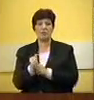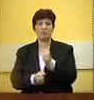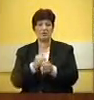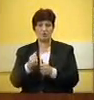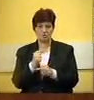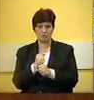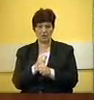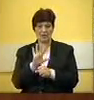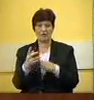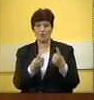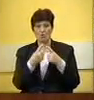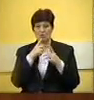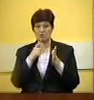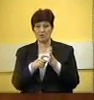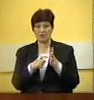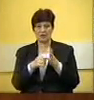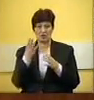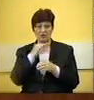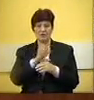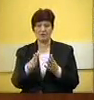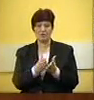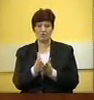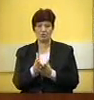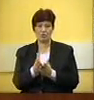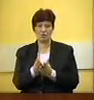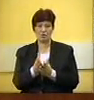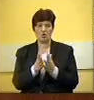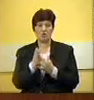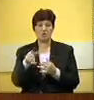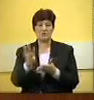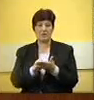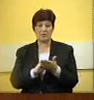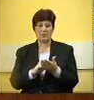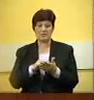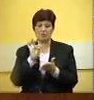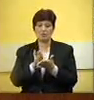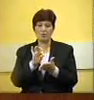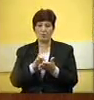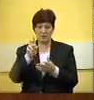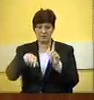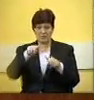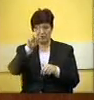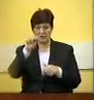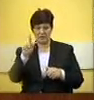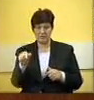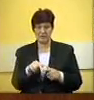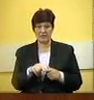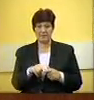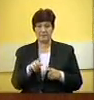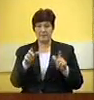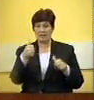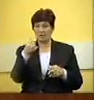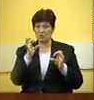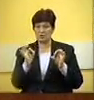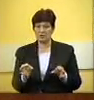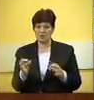jer su takve okolnosti zahtevale, ali u svakom slučaju, kroz taj elaborat smo dotakli pojedina pitanja. Jedno je